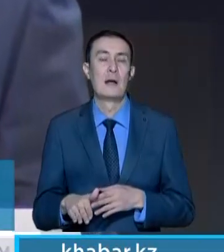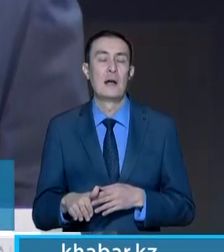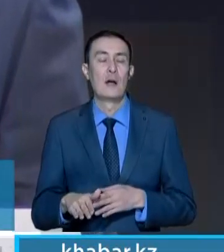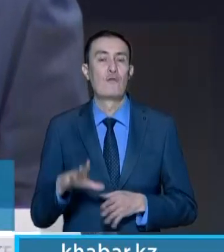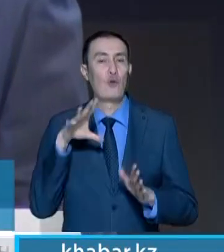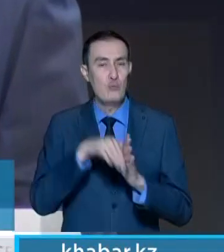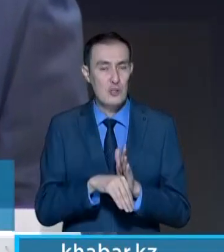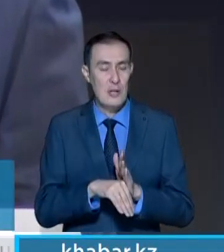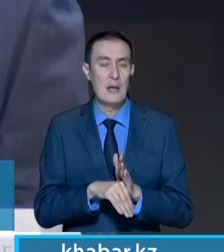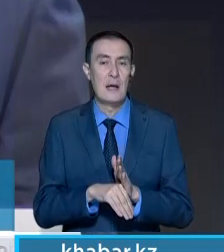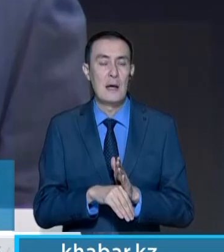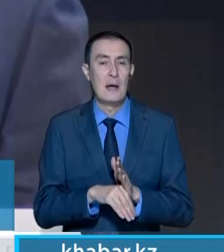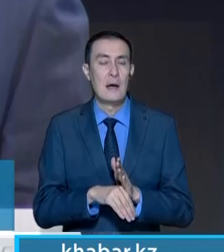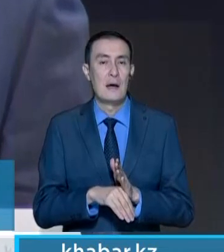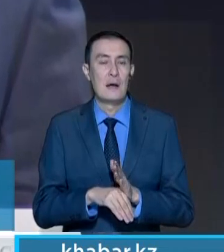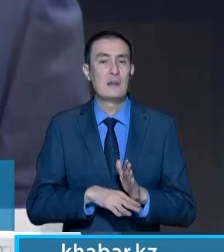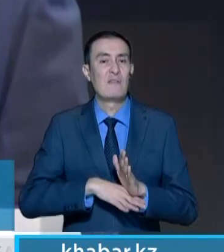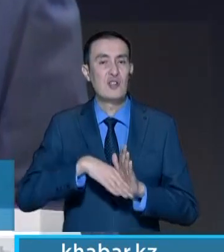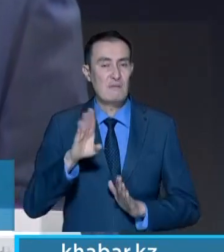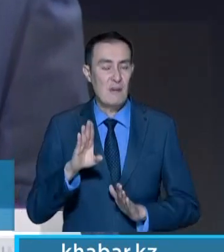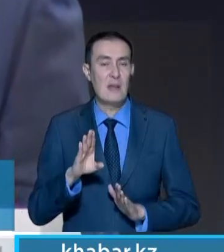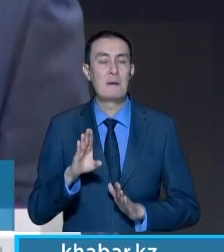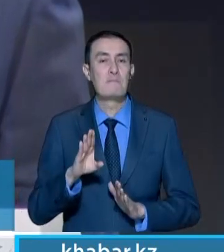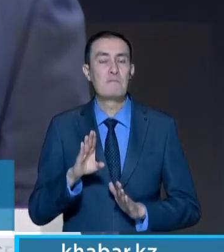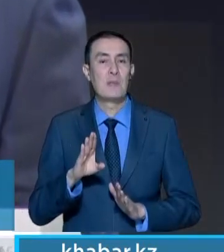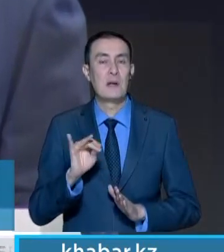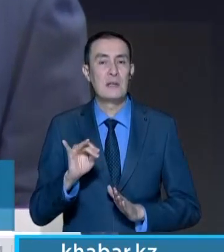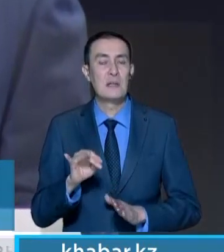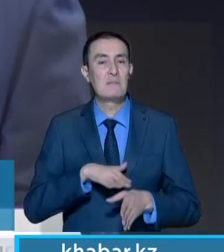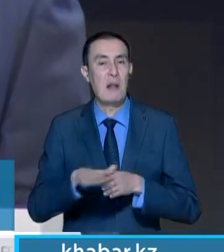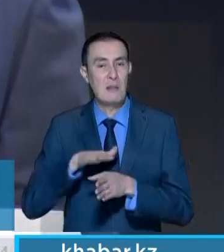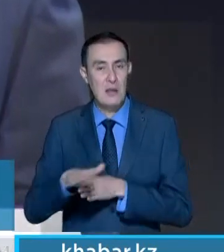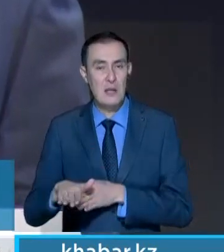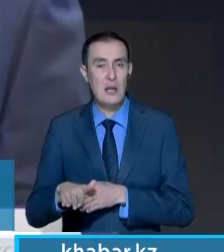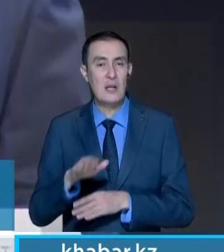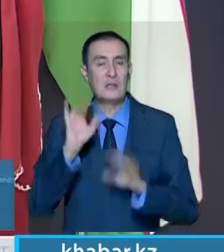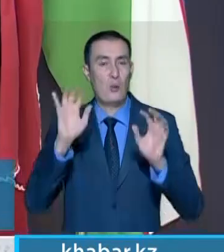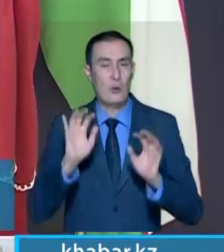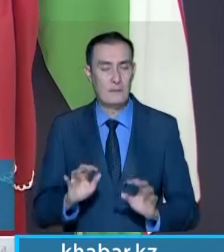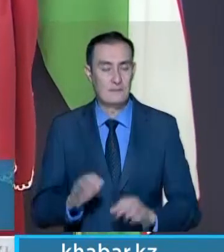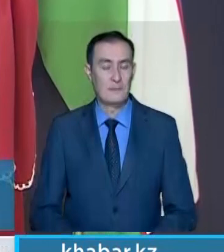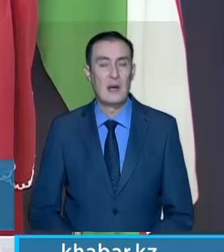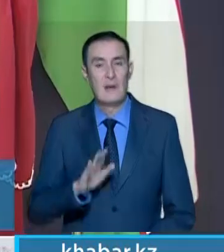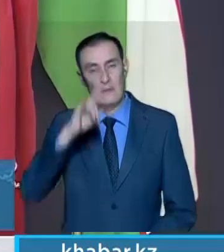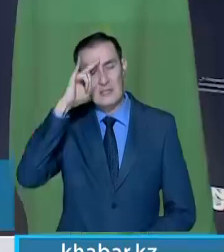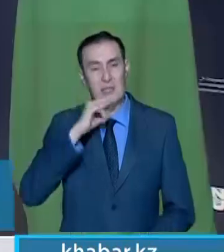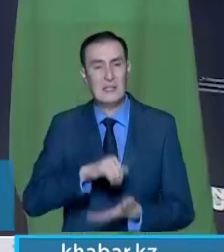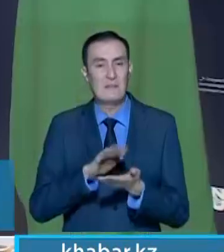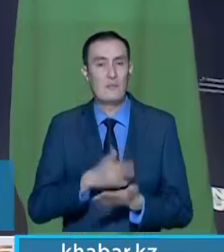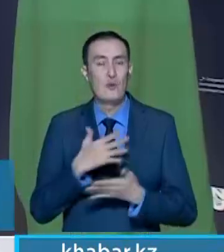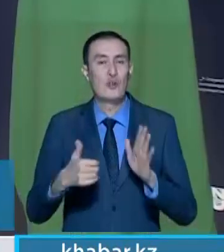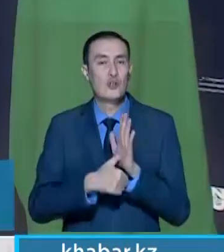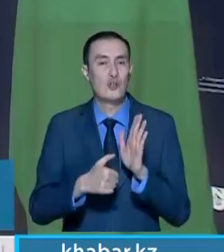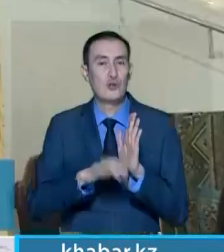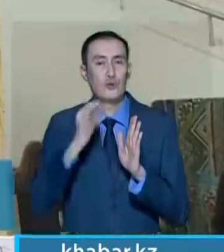в том числе в части совершенствования и исполнения законов. В Казахстане зарегистрировано более